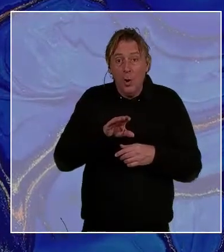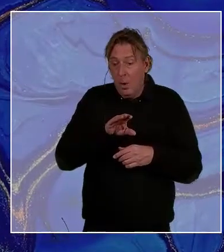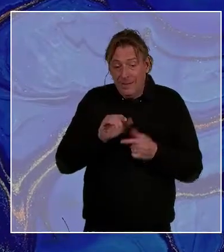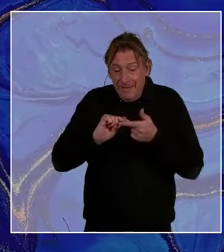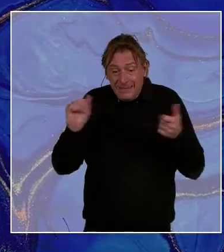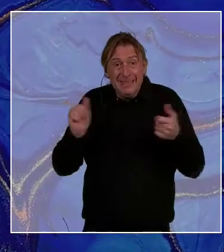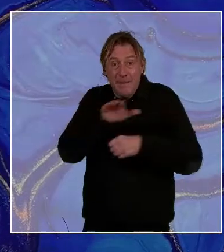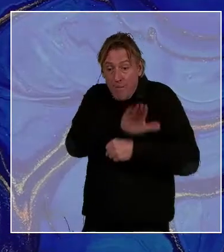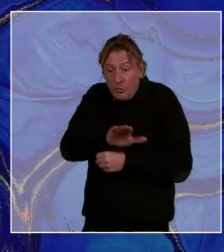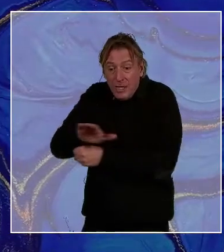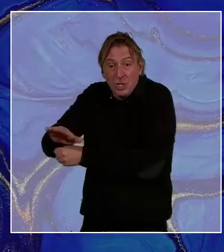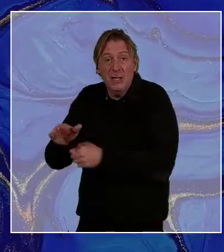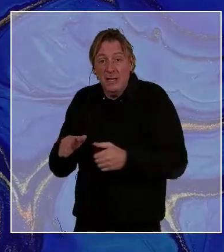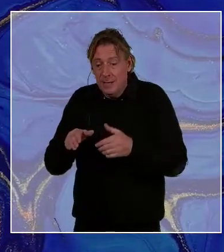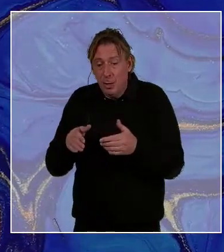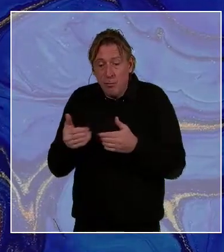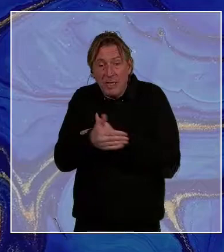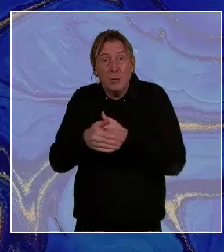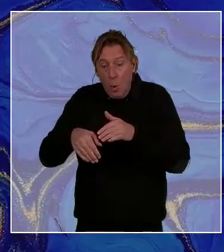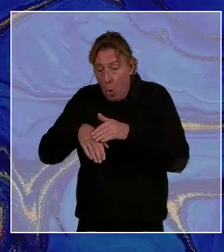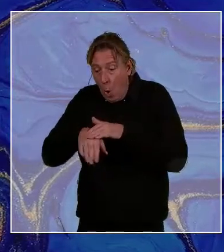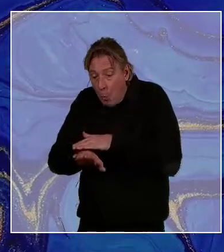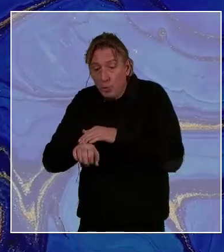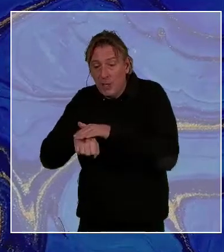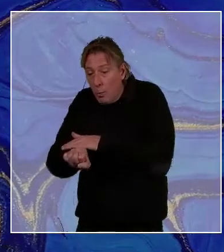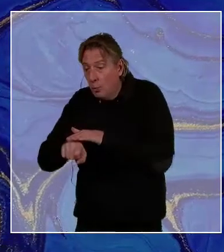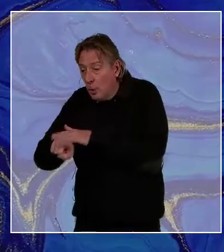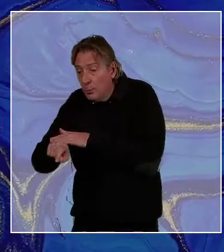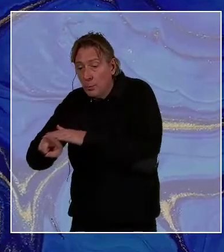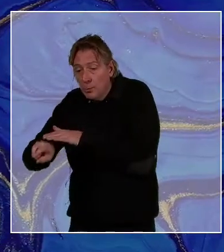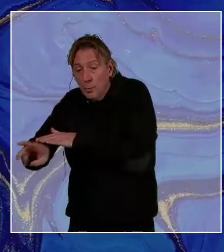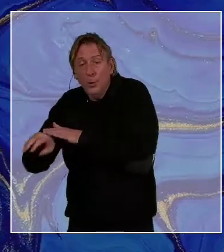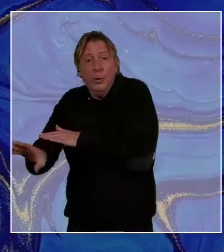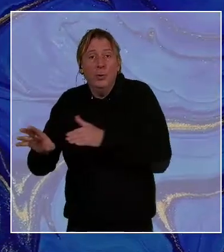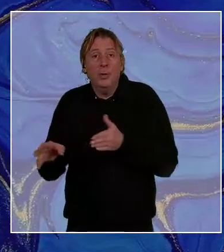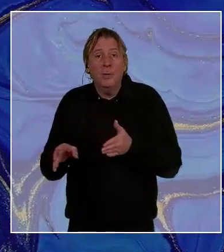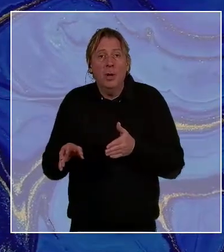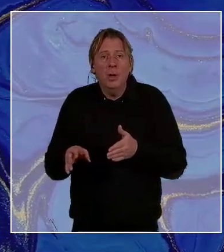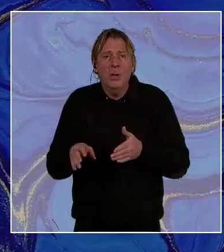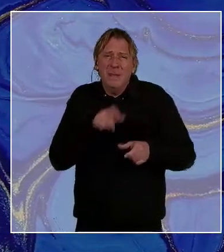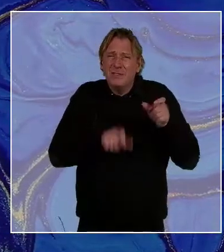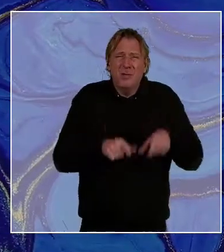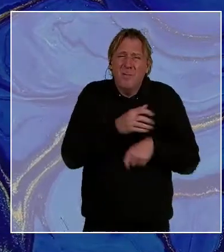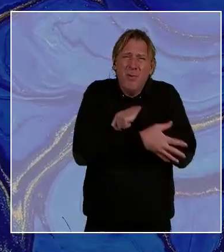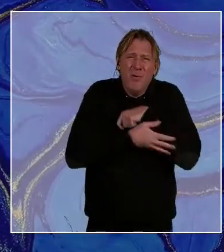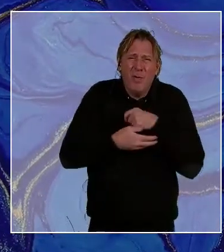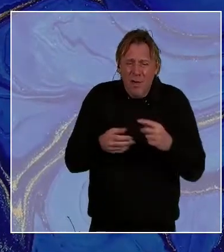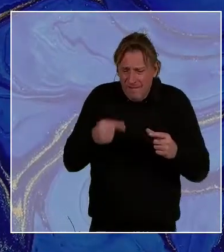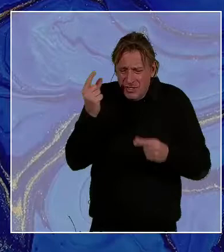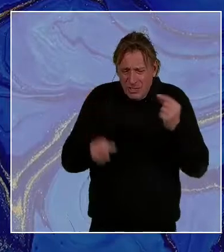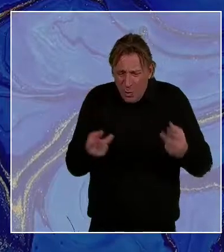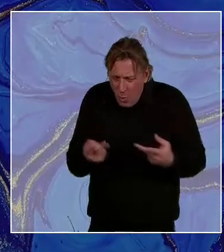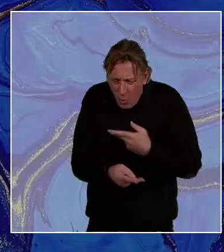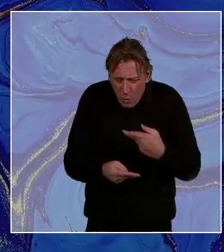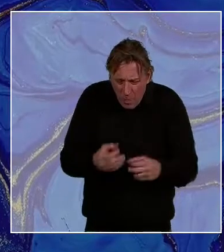là qu'ils se reproduisent. Mais comme les personnes étaient très pauvres, ils coupaient la végétation pour